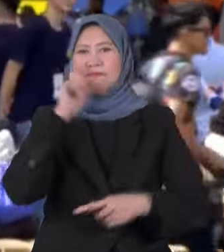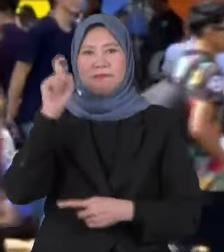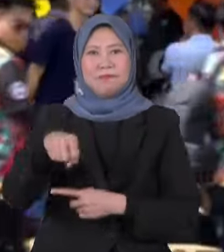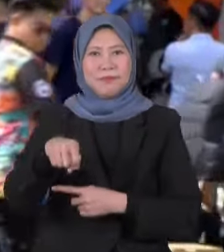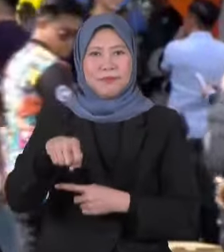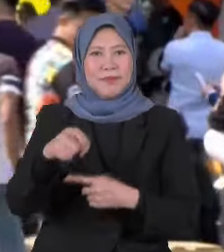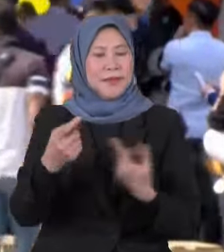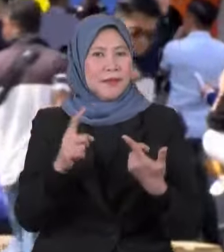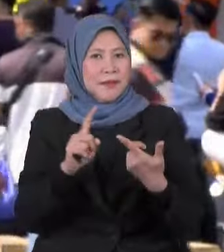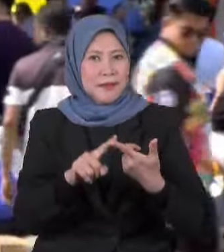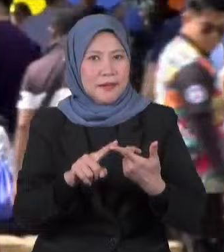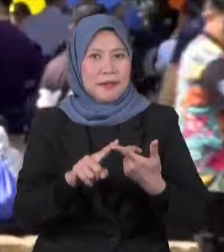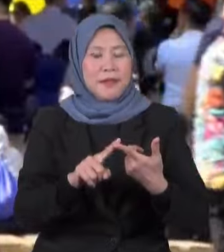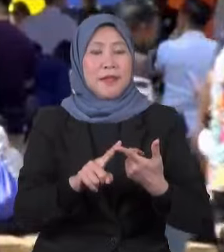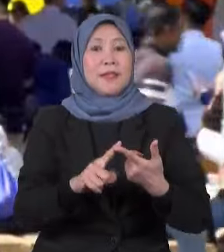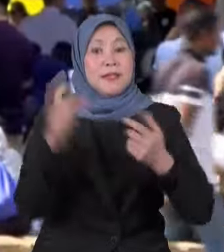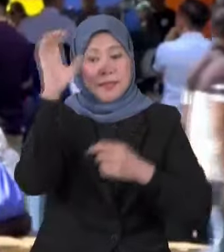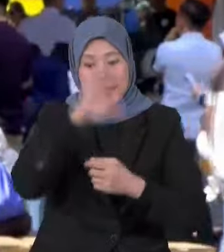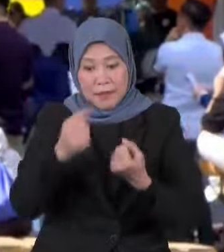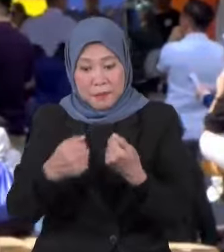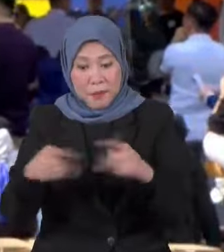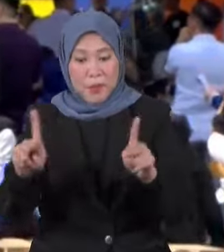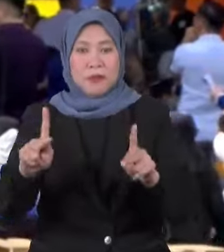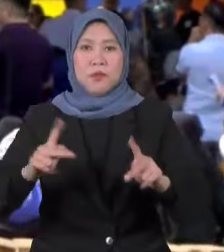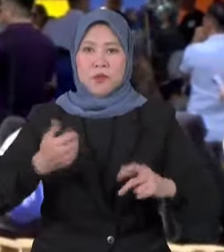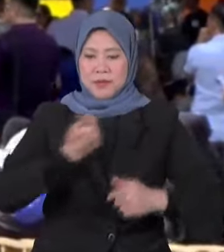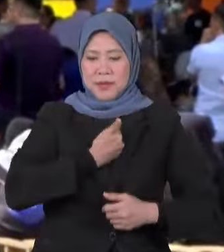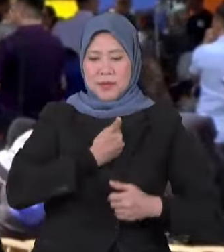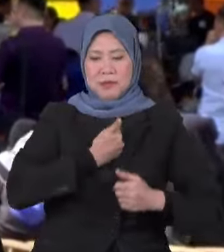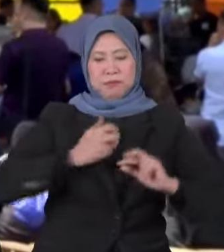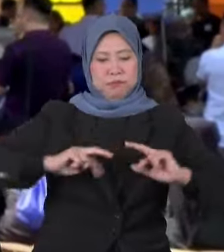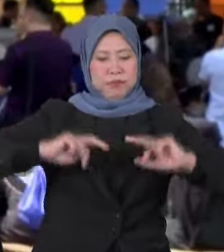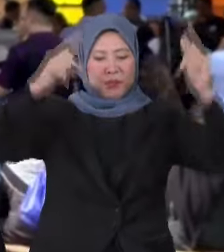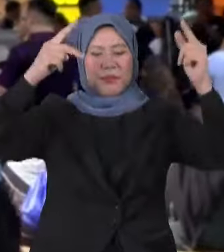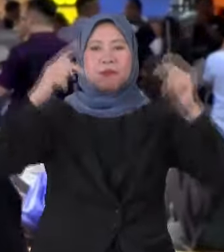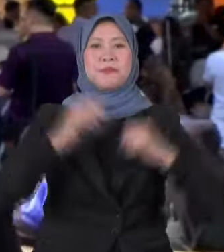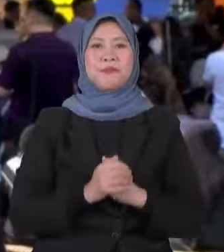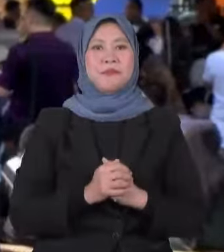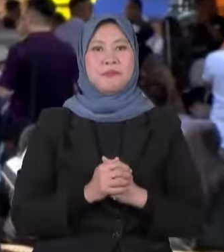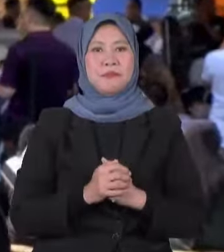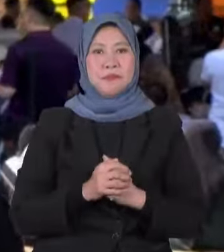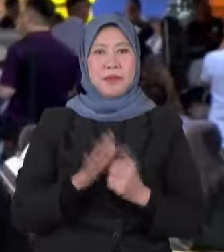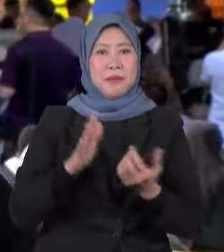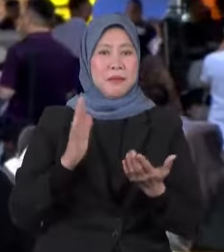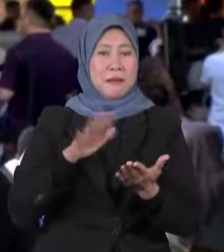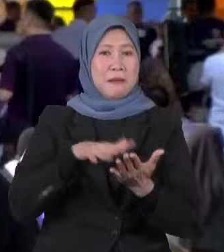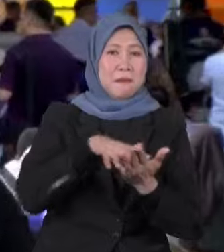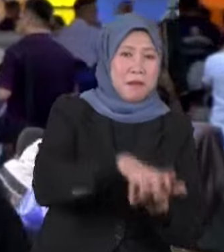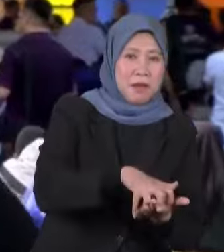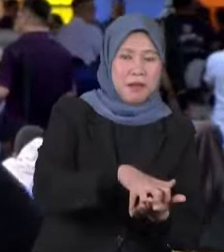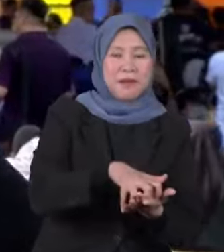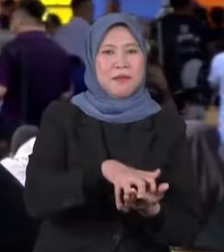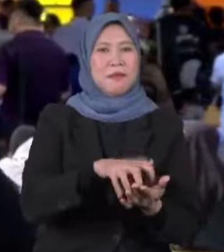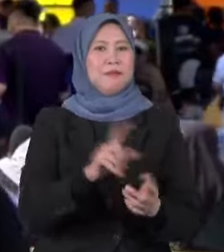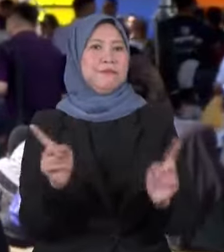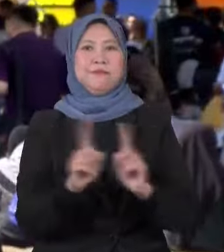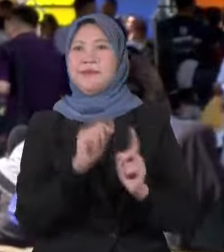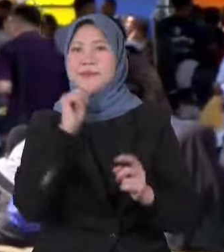boleh cari peluang untuk diri dia sendiri. Dia tidak takut untuk rebah. Dia kalau jatuh, dia bangun